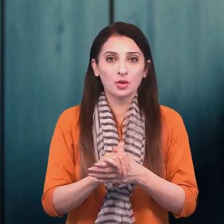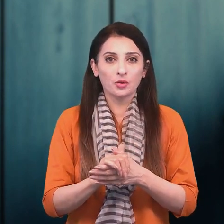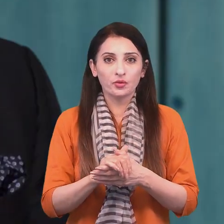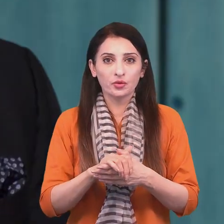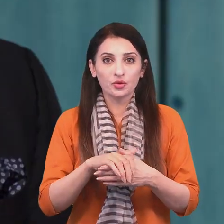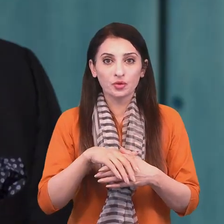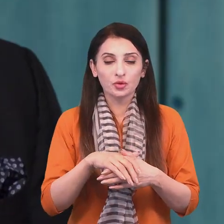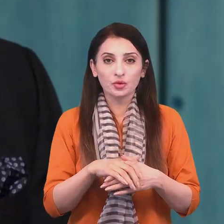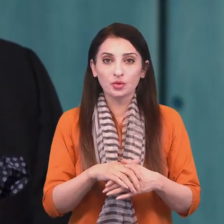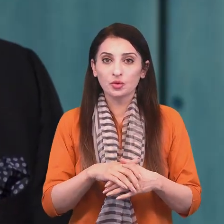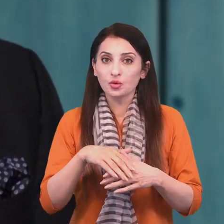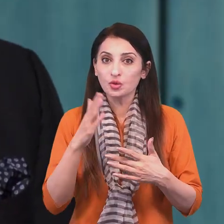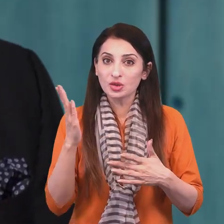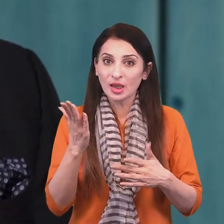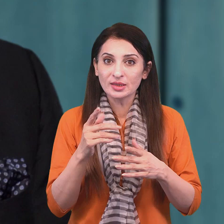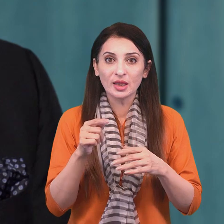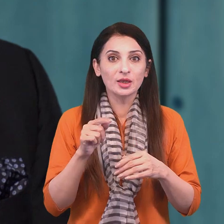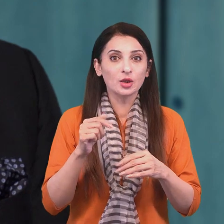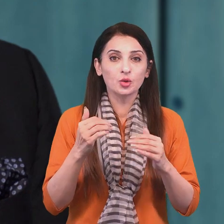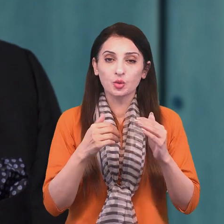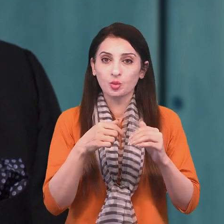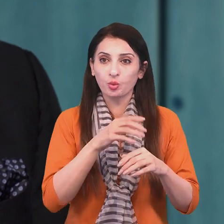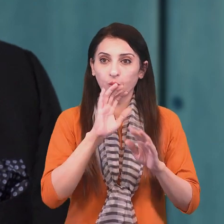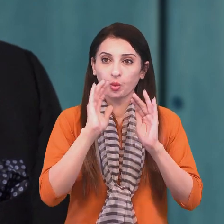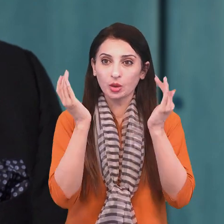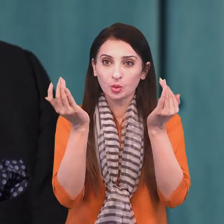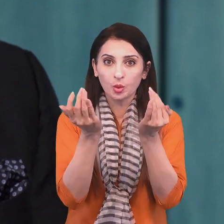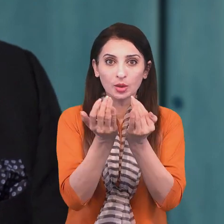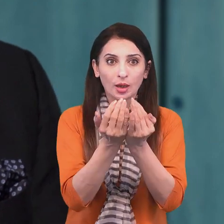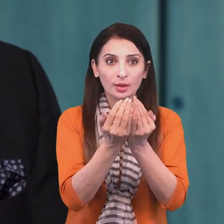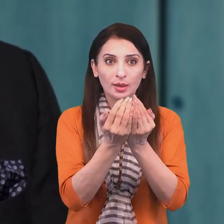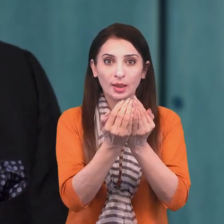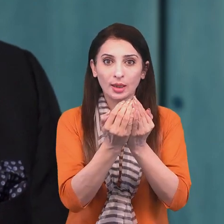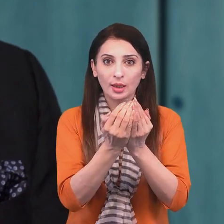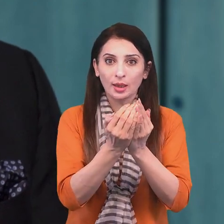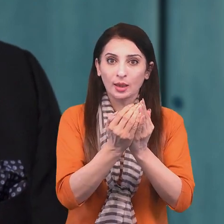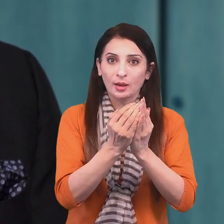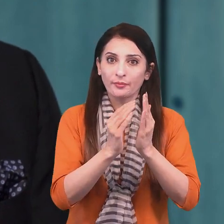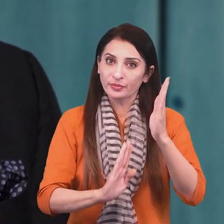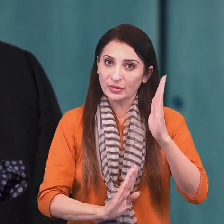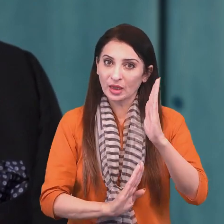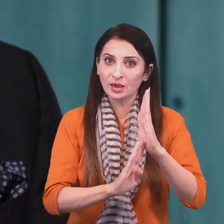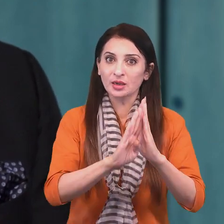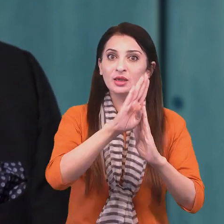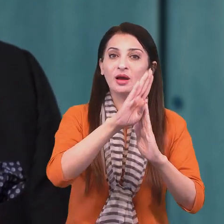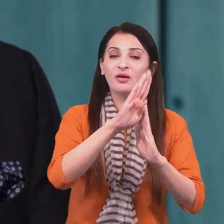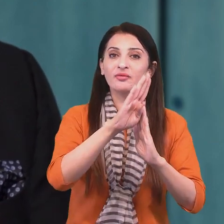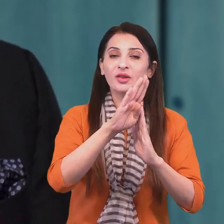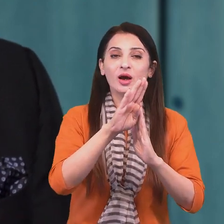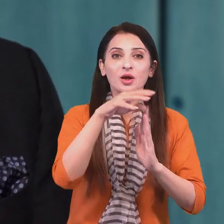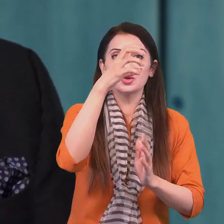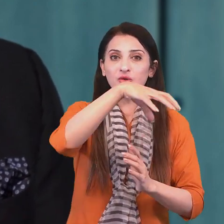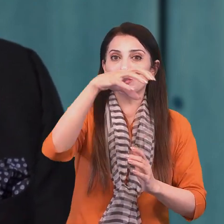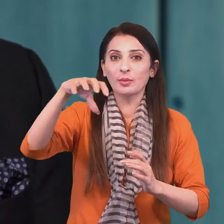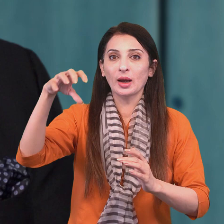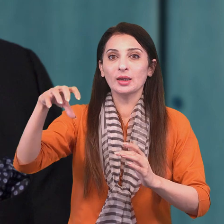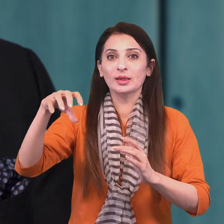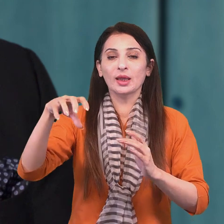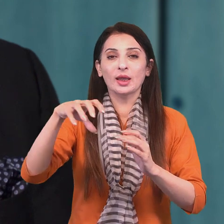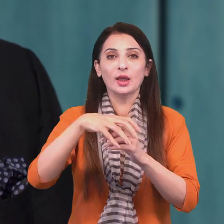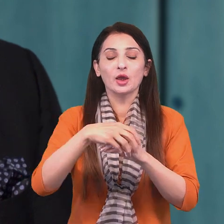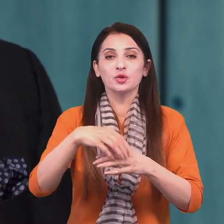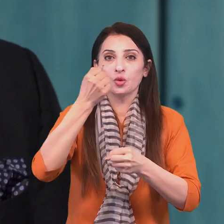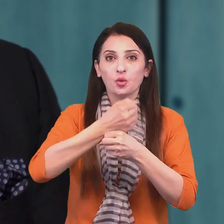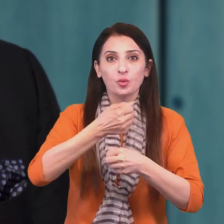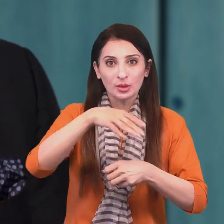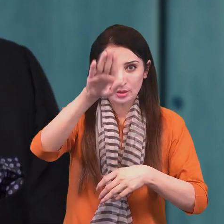ही दुनिया के जो तरक्की याफ़्ता ममालिक हैं वहाँ हुकूमत आती है, तो उसके साथ जो लीडर ऑफ़ द अपोज़िशन है हाउस में, वो अपनी